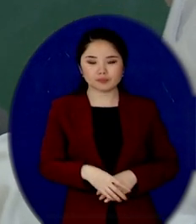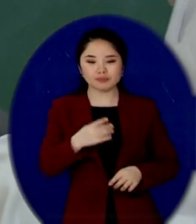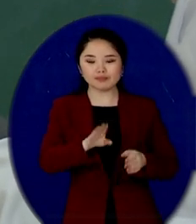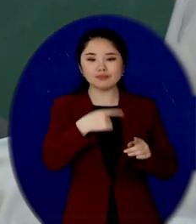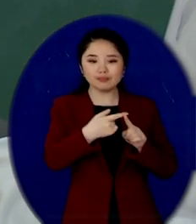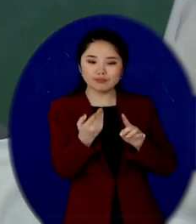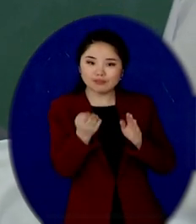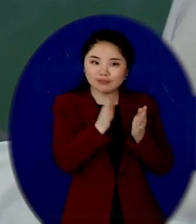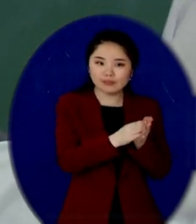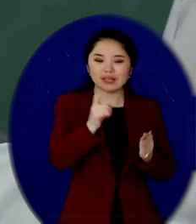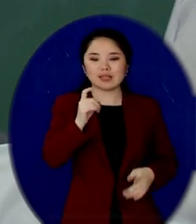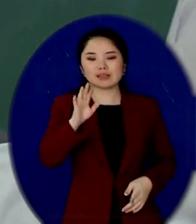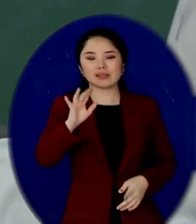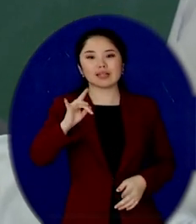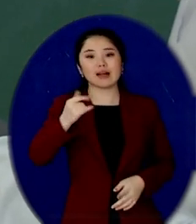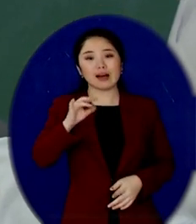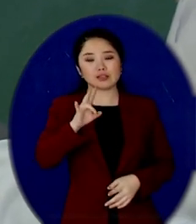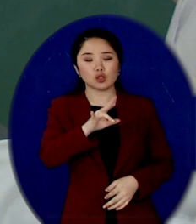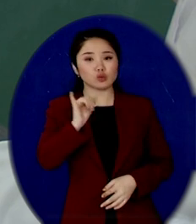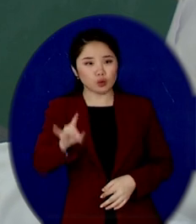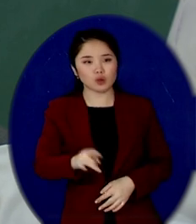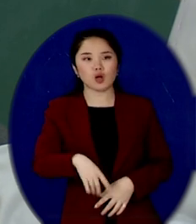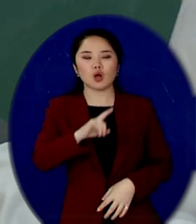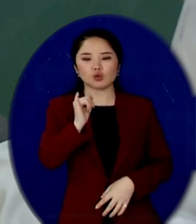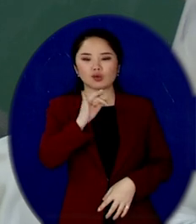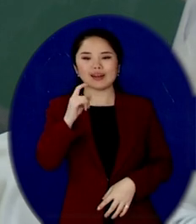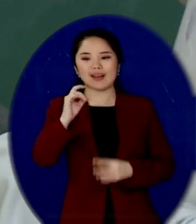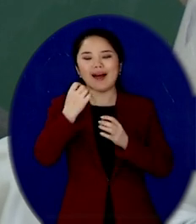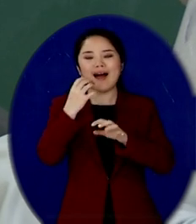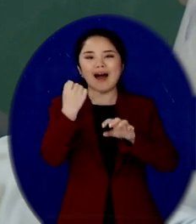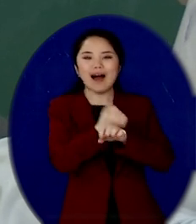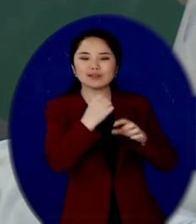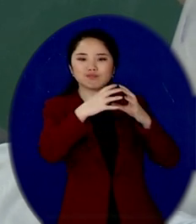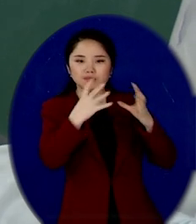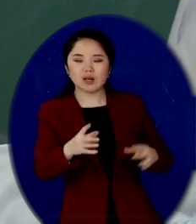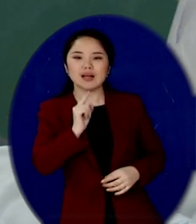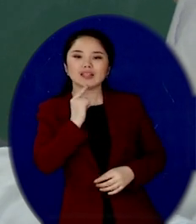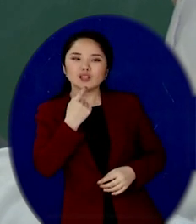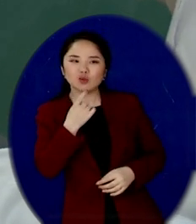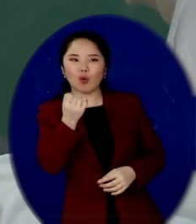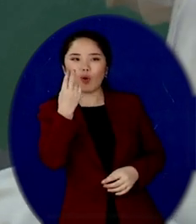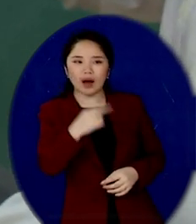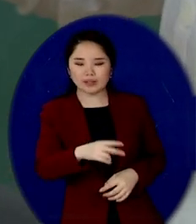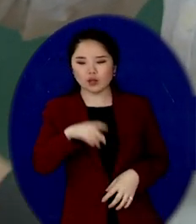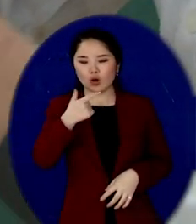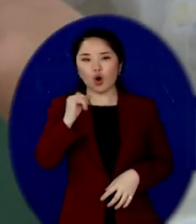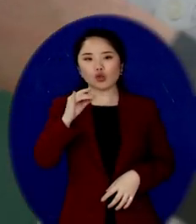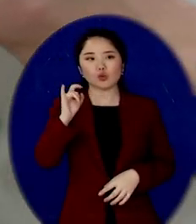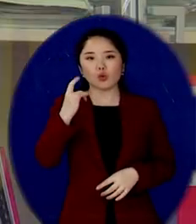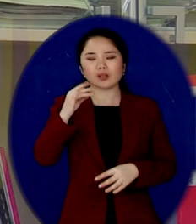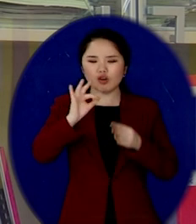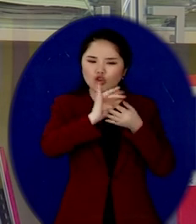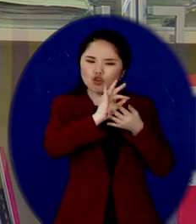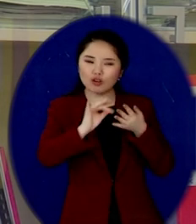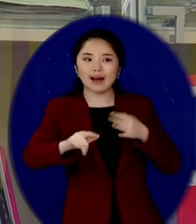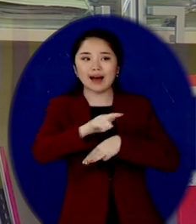Эргүүлээд харвал хяргас нуур, зураагийн хадны зураг, хитцүү хад, гоожуурын хөрхрээ гихмит